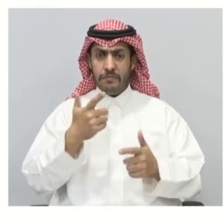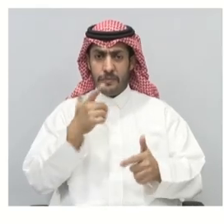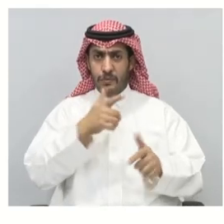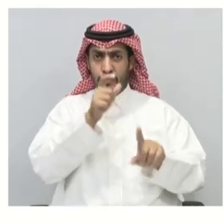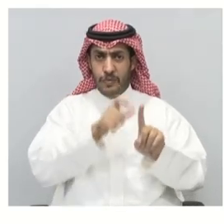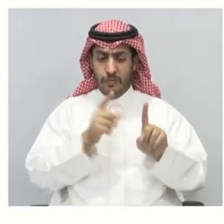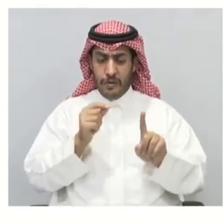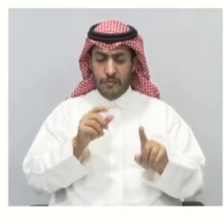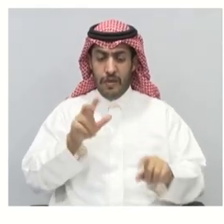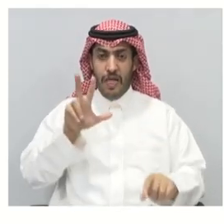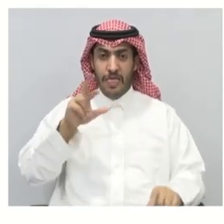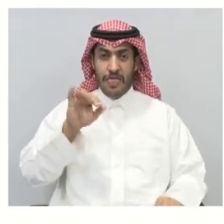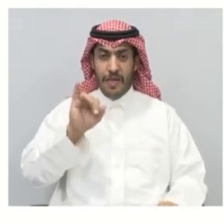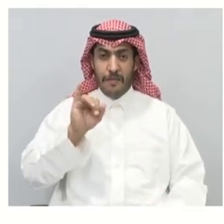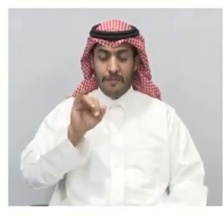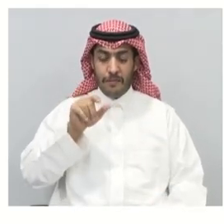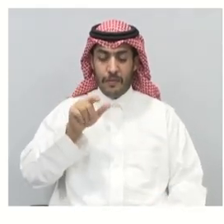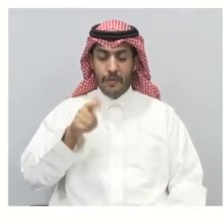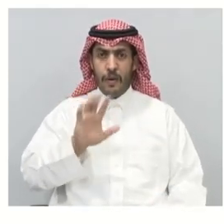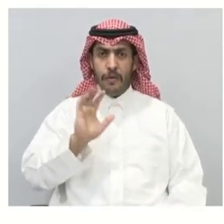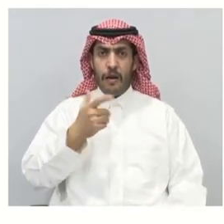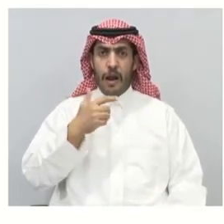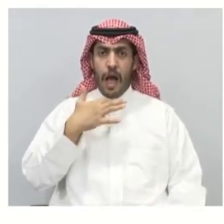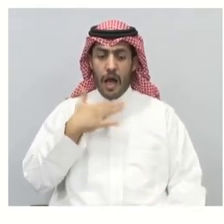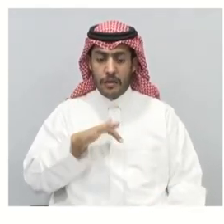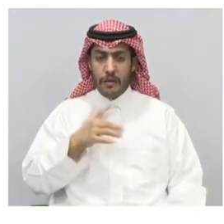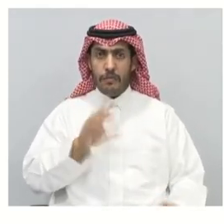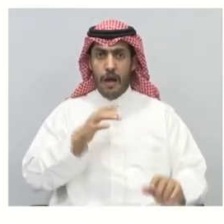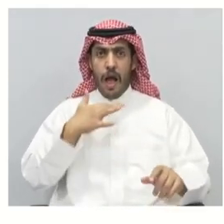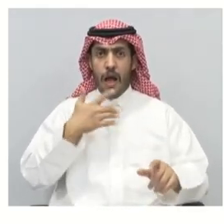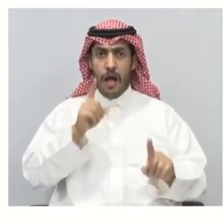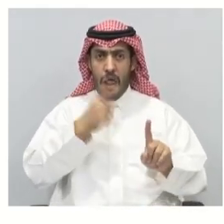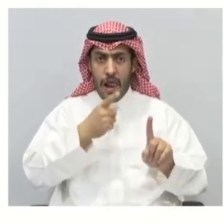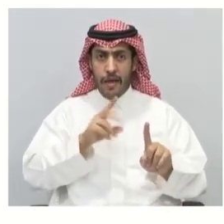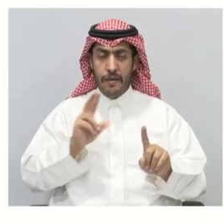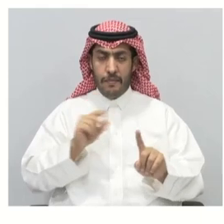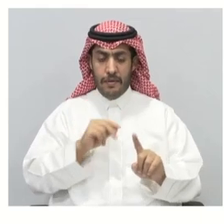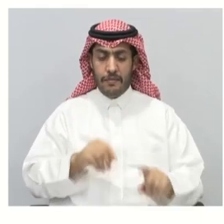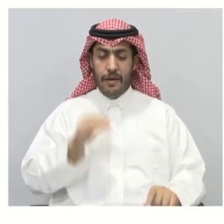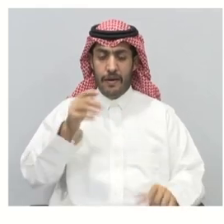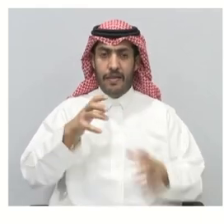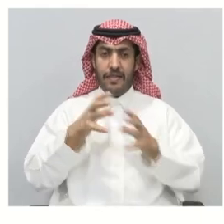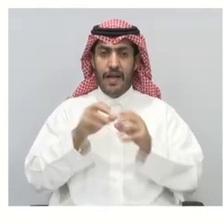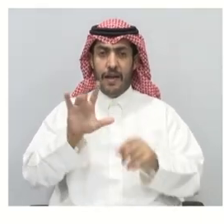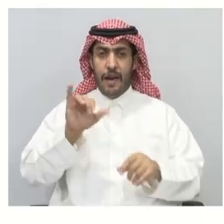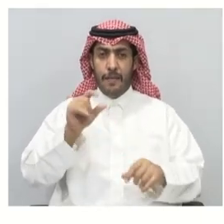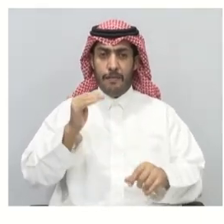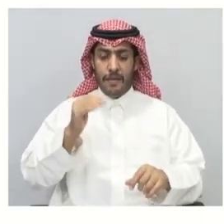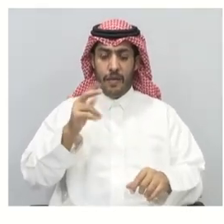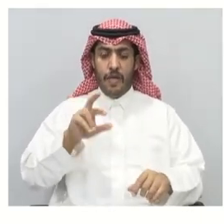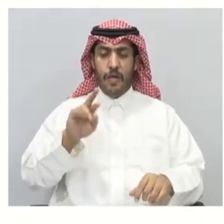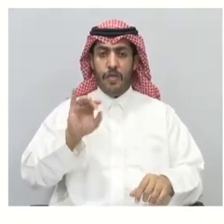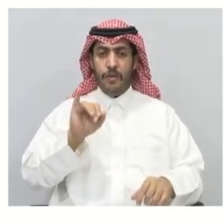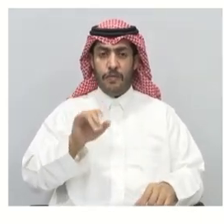والذم هو العيب واللوم هو العيب واللام هذا تعريف المدح وتعريف اذا تقول امدح